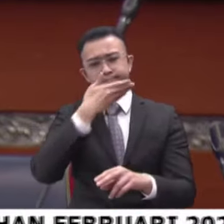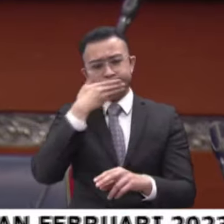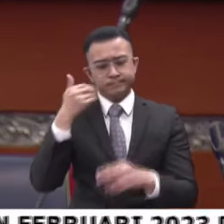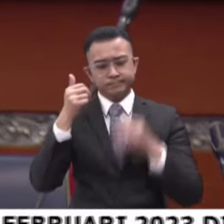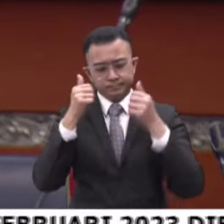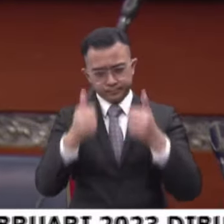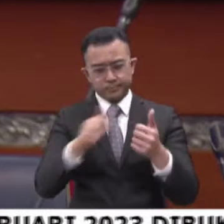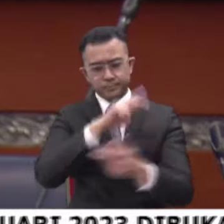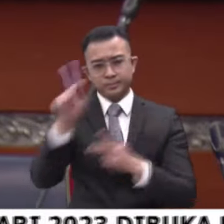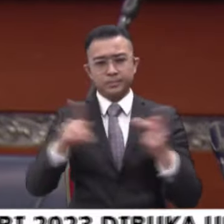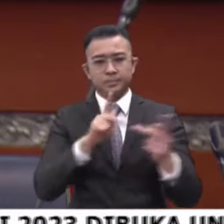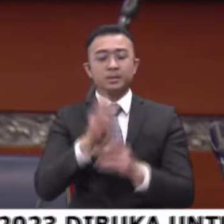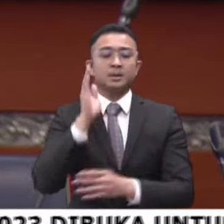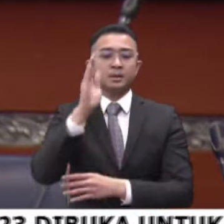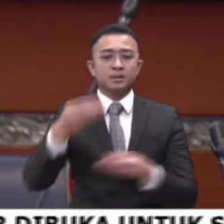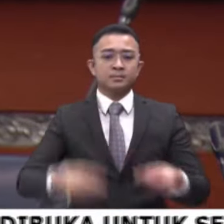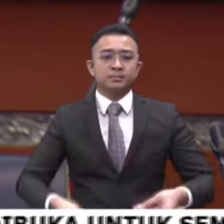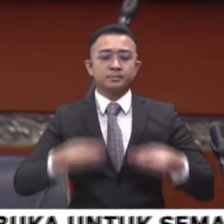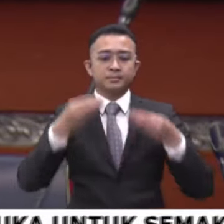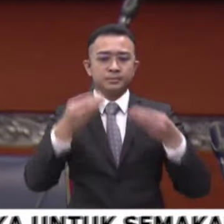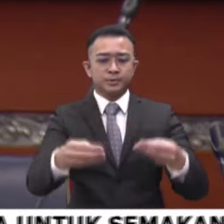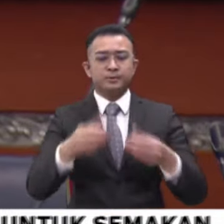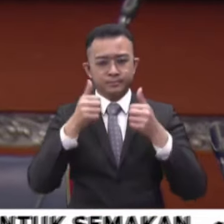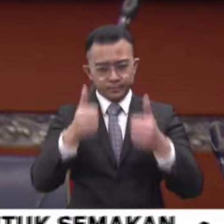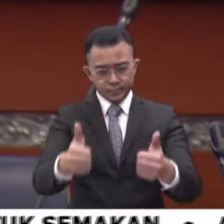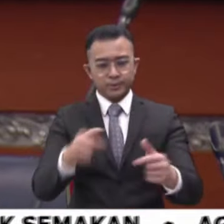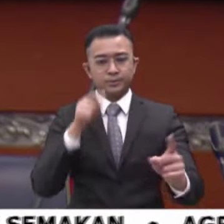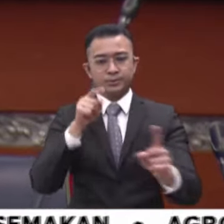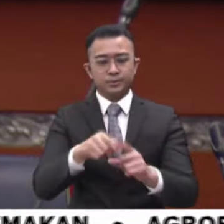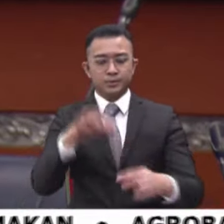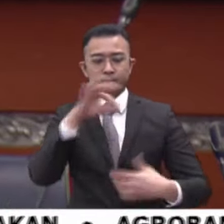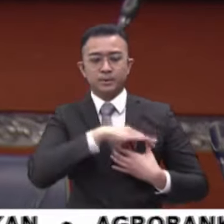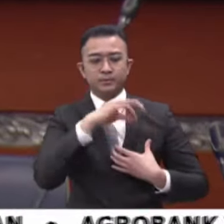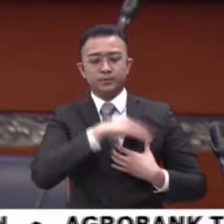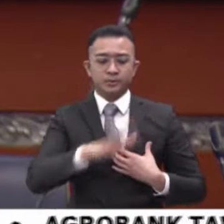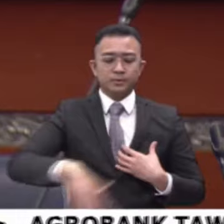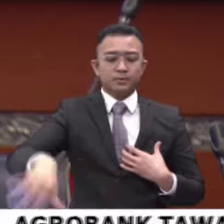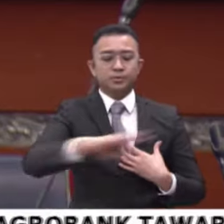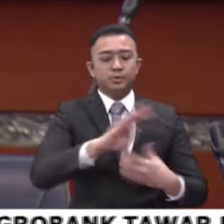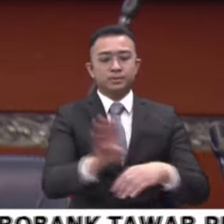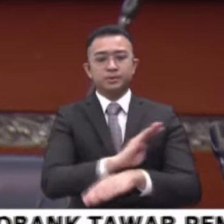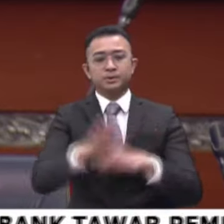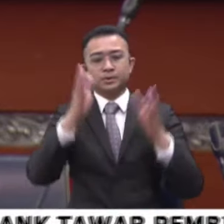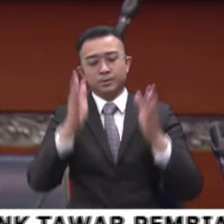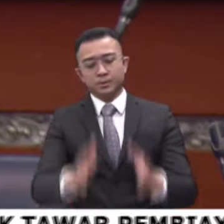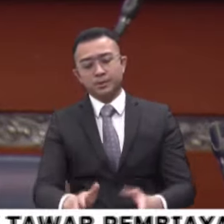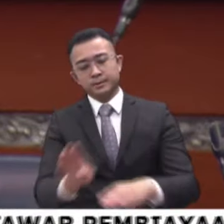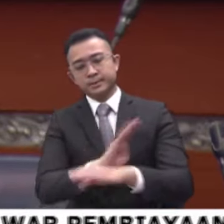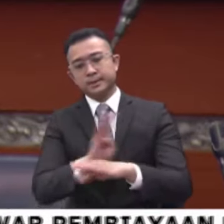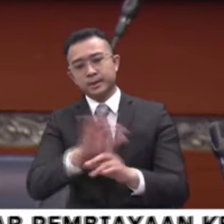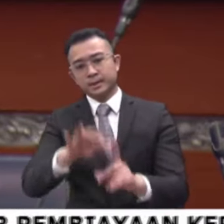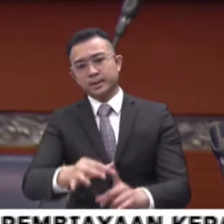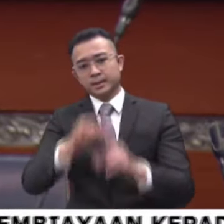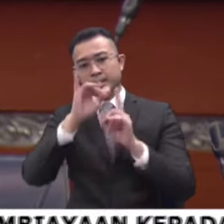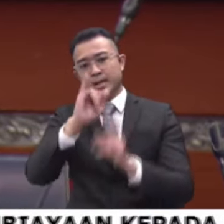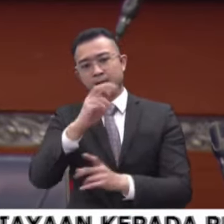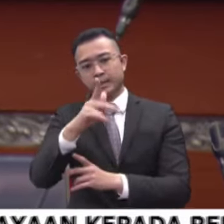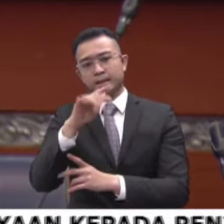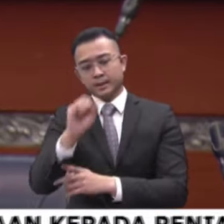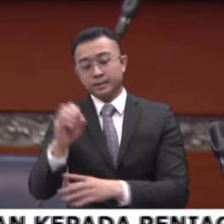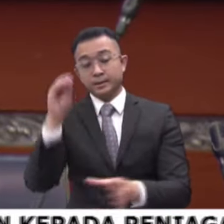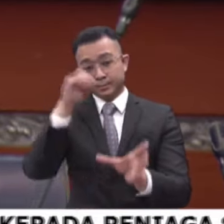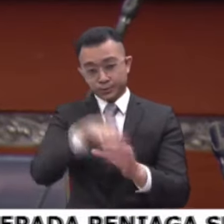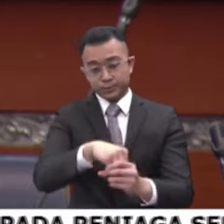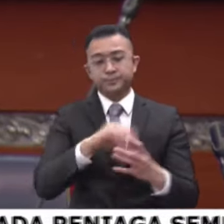sangat signifikan yang akan memberikan impak yang besar dan manfaat kepada usahawan peniaga khasnya IKS yang